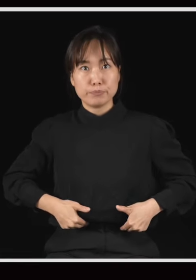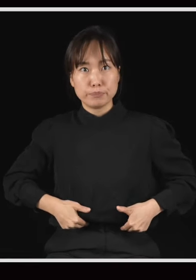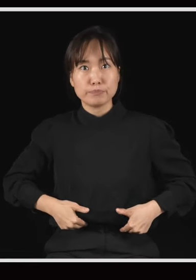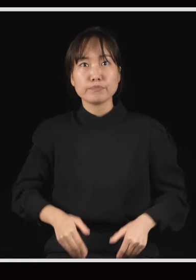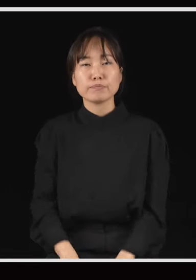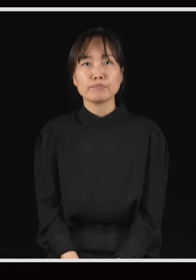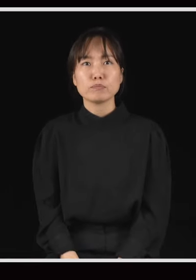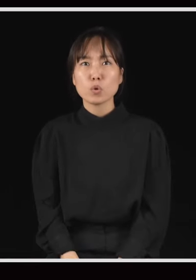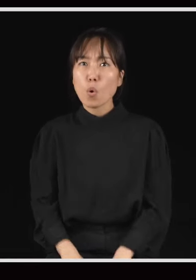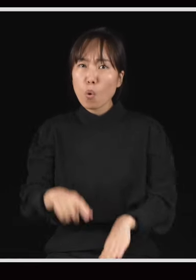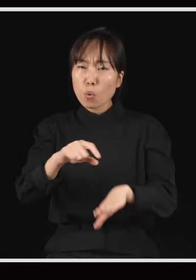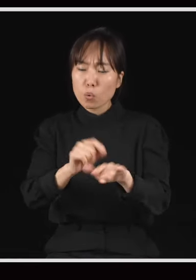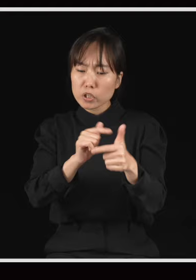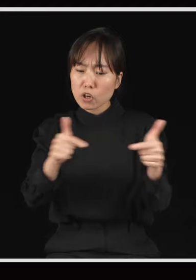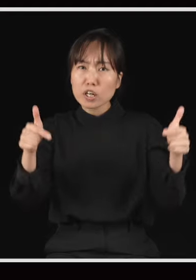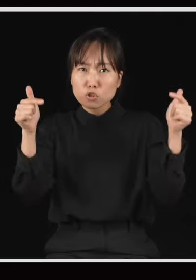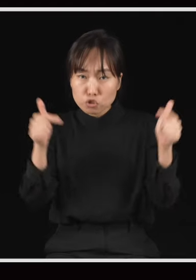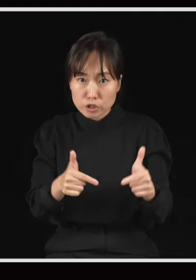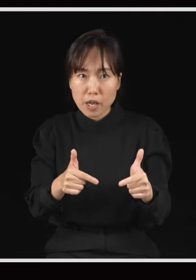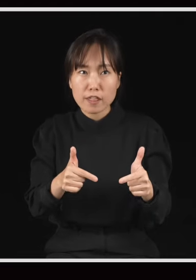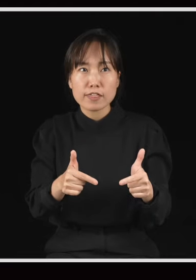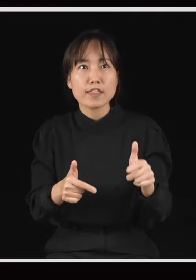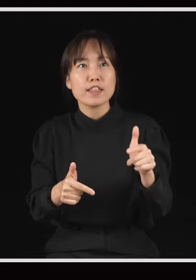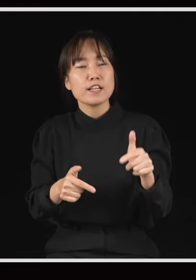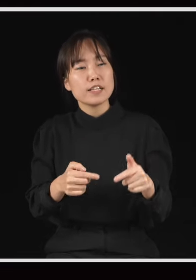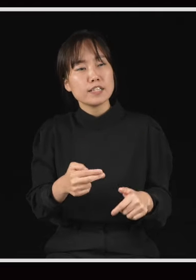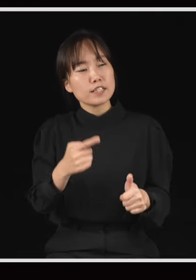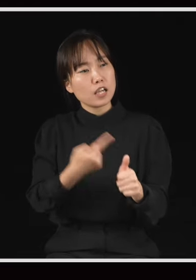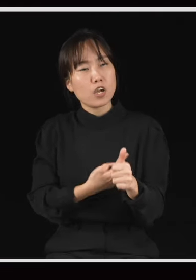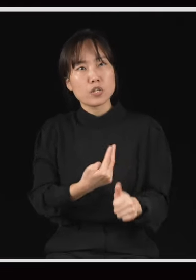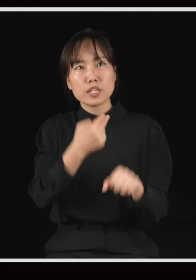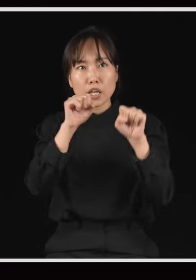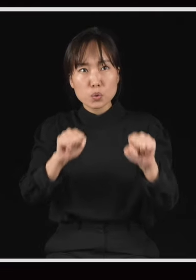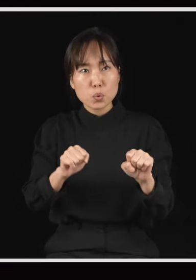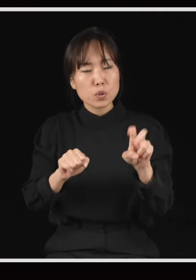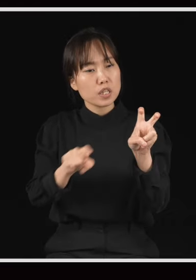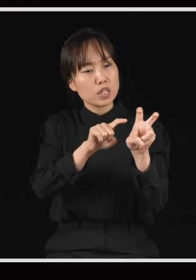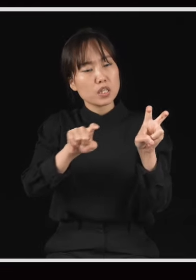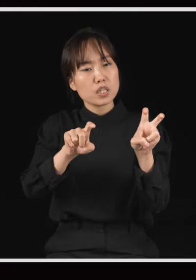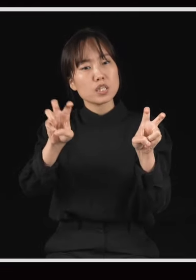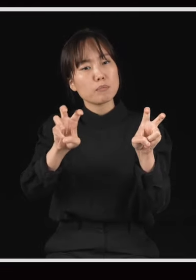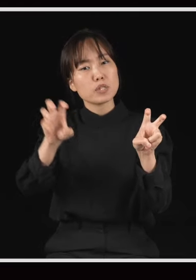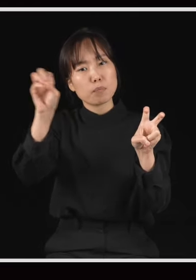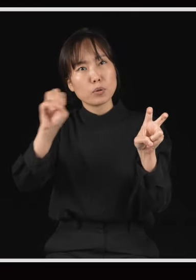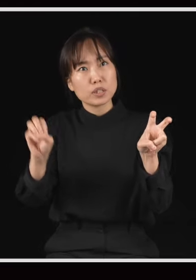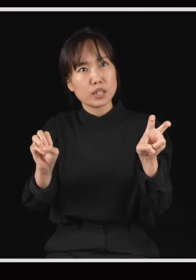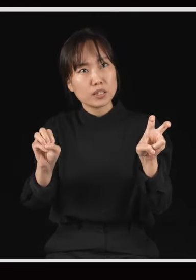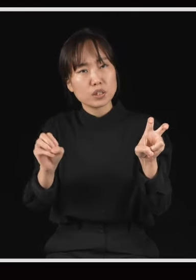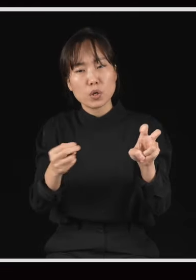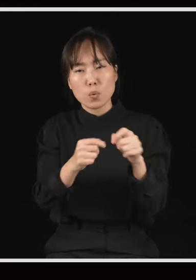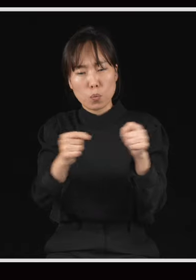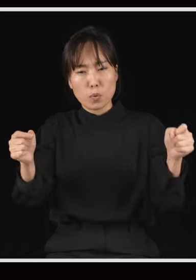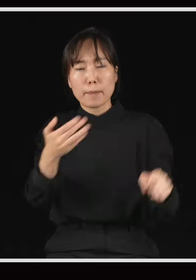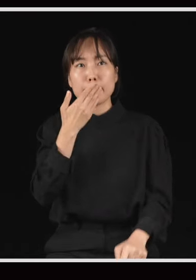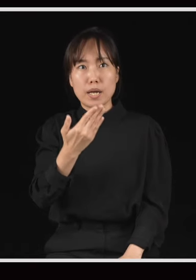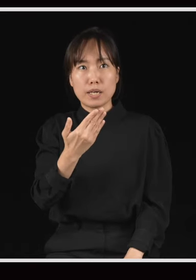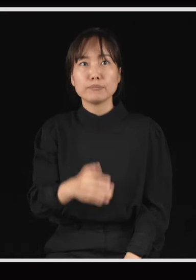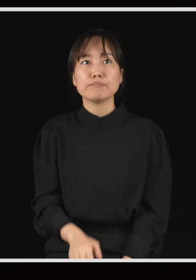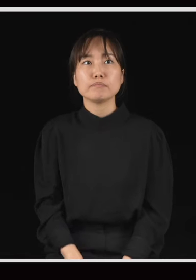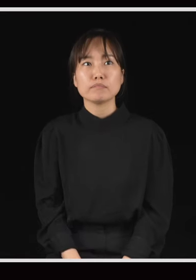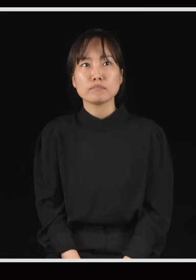동물에서 절식, 먹는 거를 줄여서 20-30% 정도 수명을 늘릴 수 있다. 요런 지식에서 알게 된